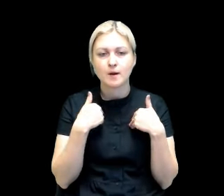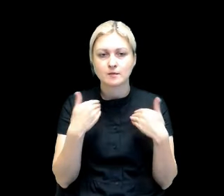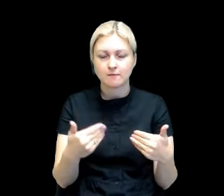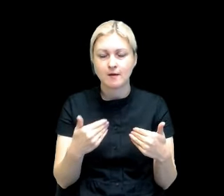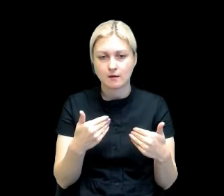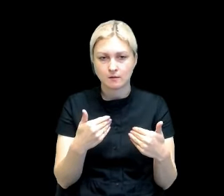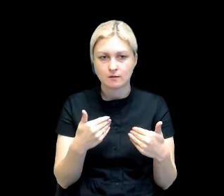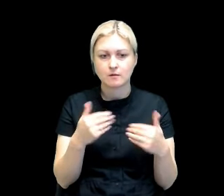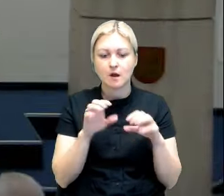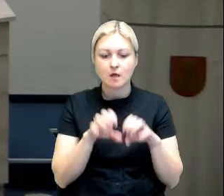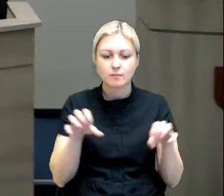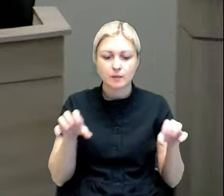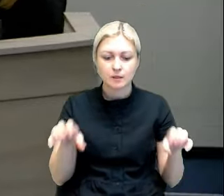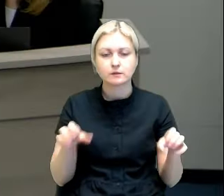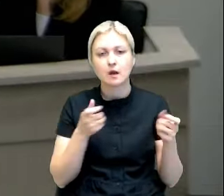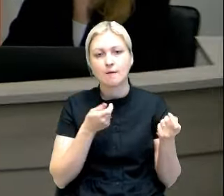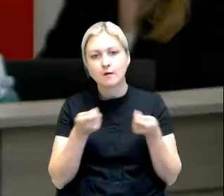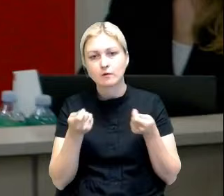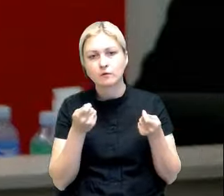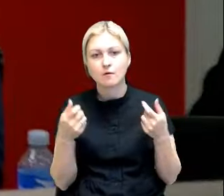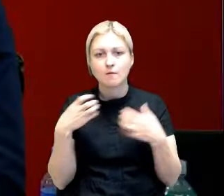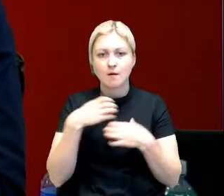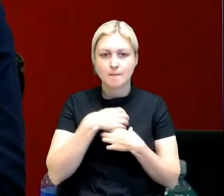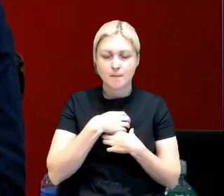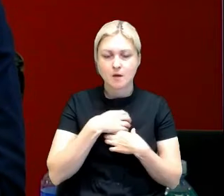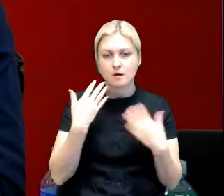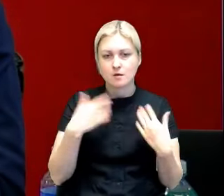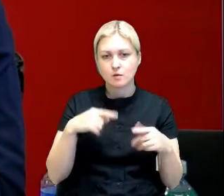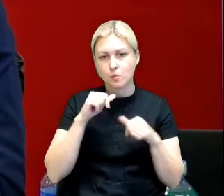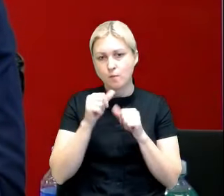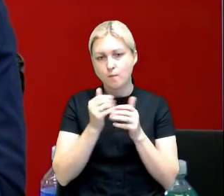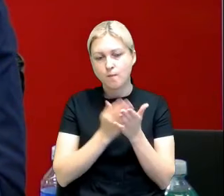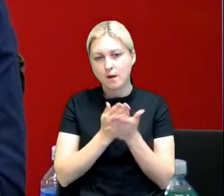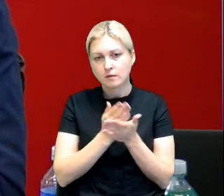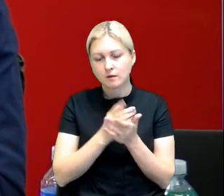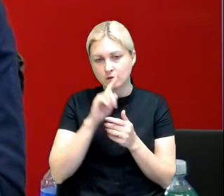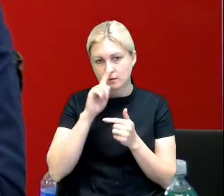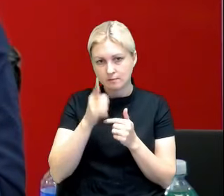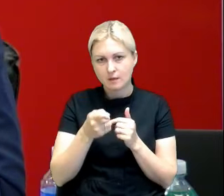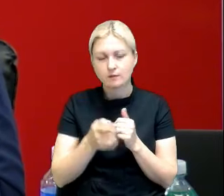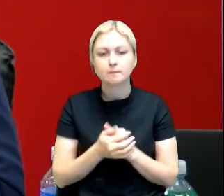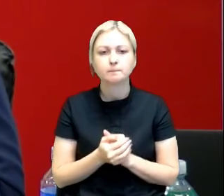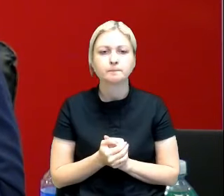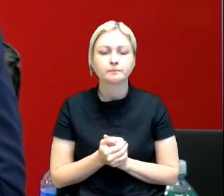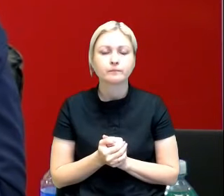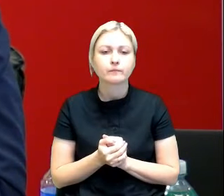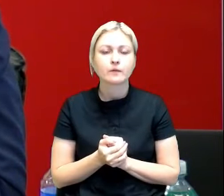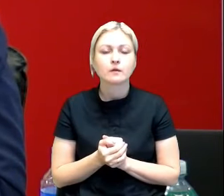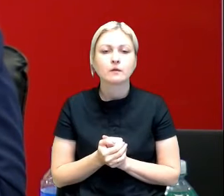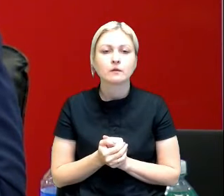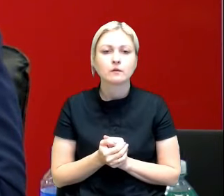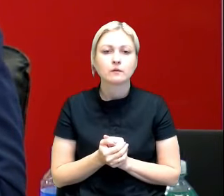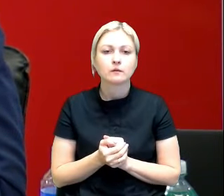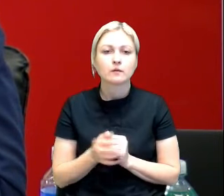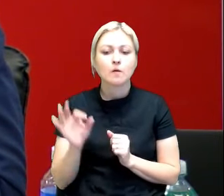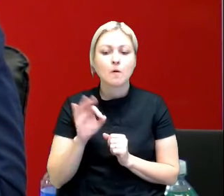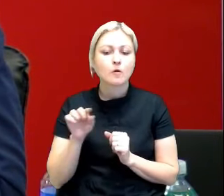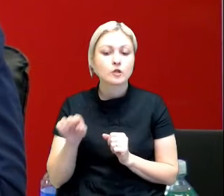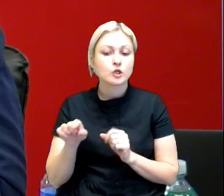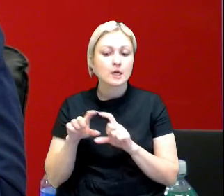administracijos vadovybę ar merą a kas liestų šią įstaigą a noriu pasakyti